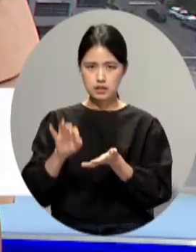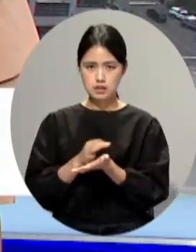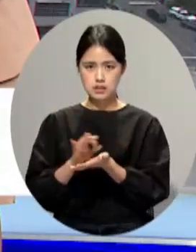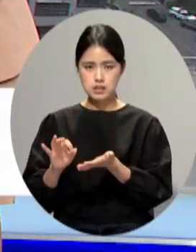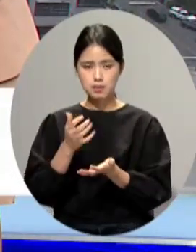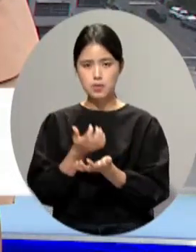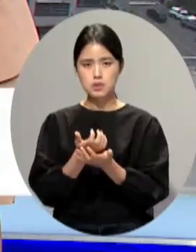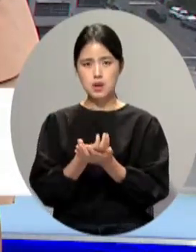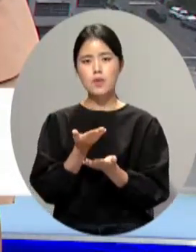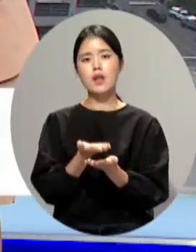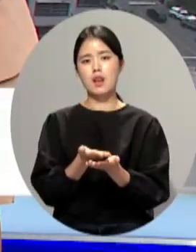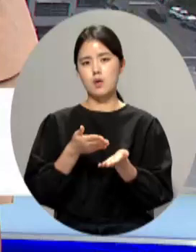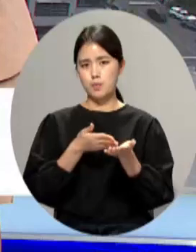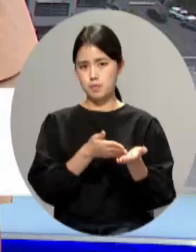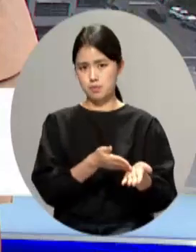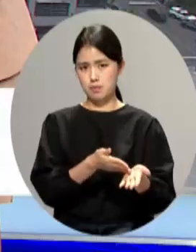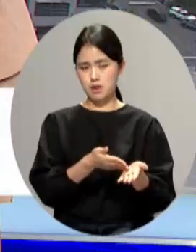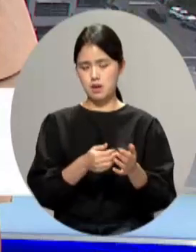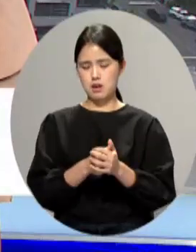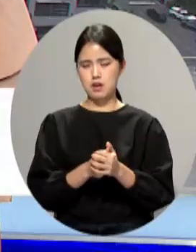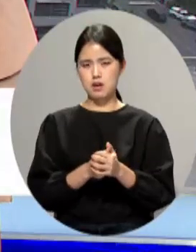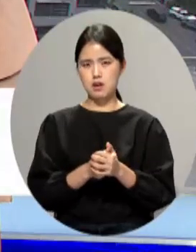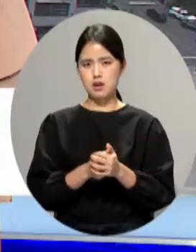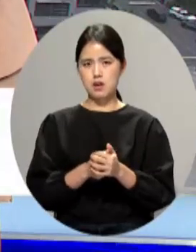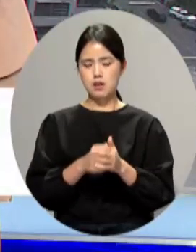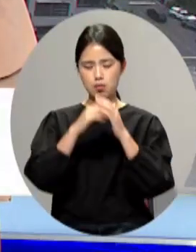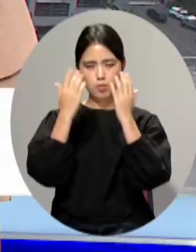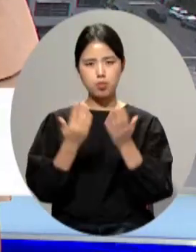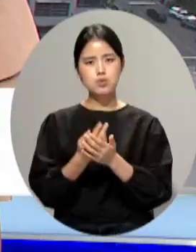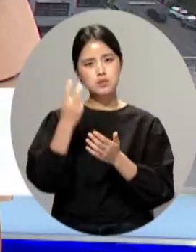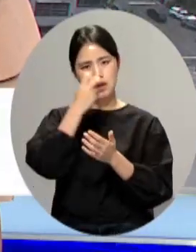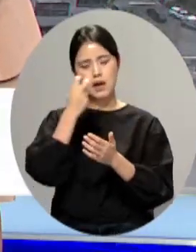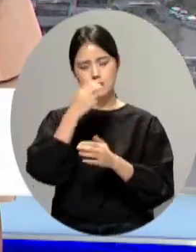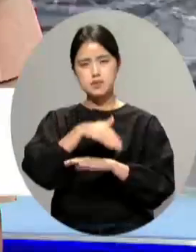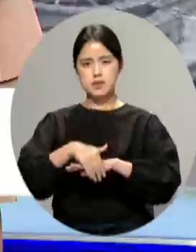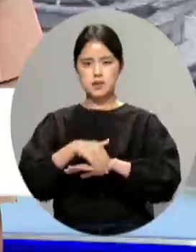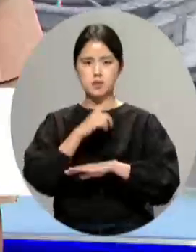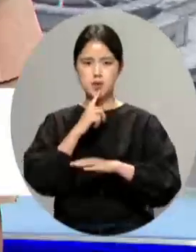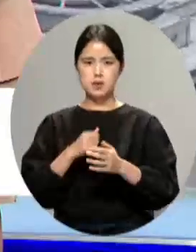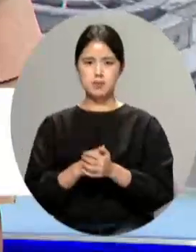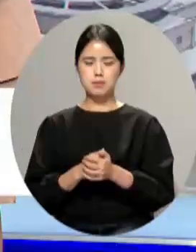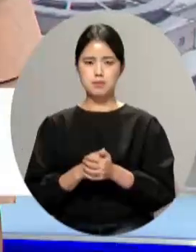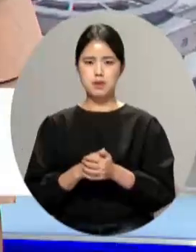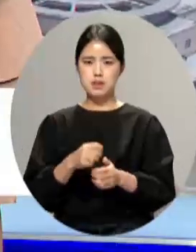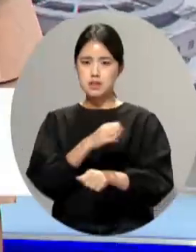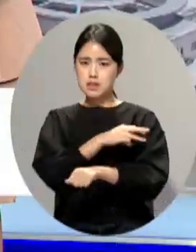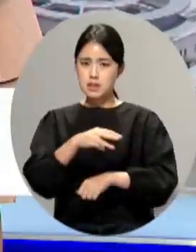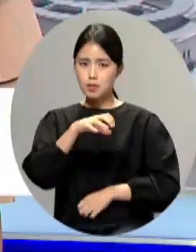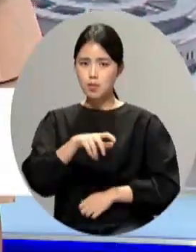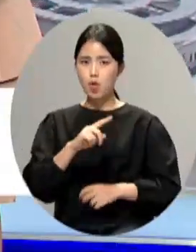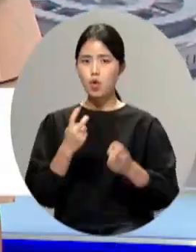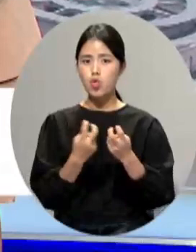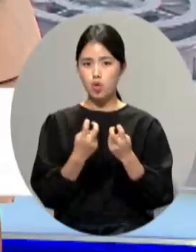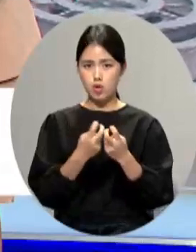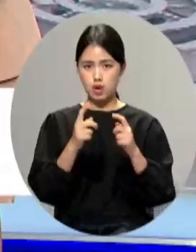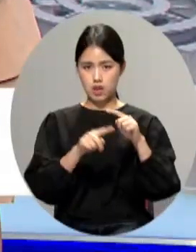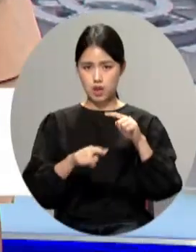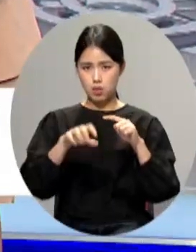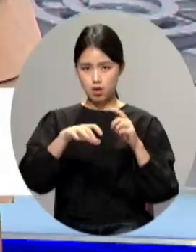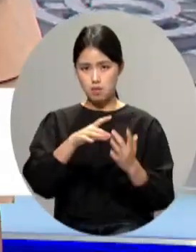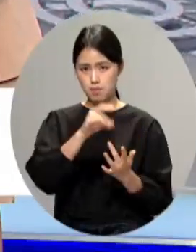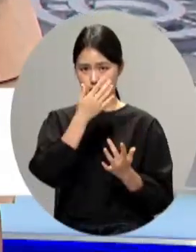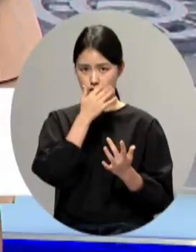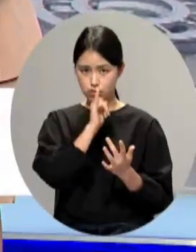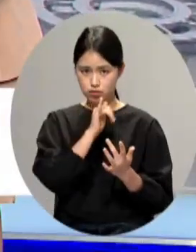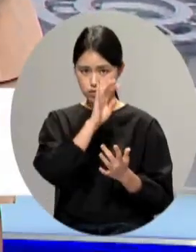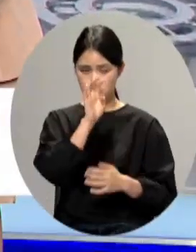집행자를 요구하며 대대적인 사정을 예고했습니다. 새만금 부지가 어떻게 대회장으로 선정될 수 있었는지, 전라북도의